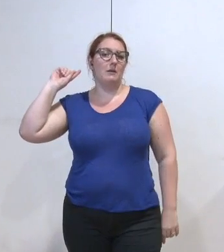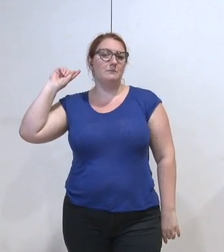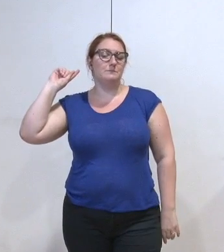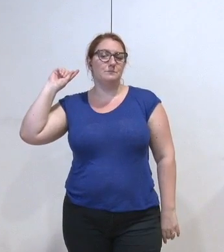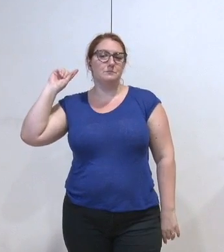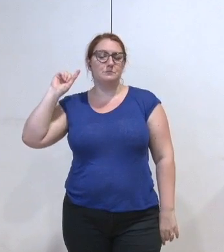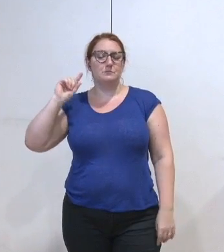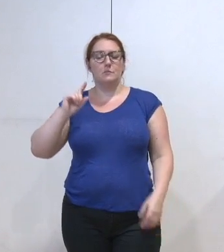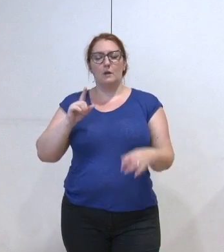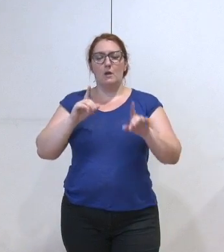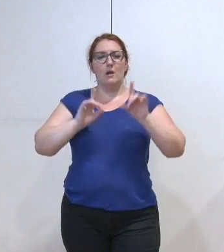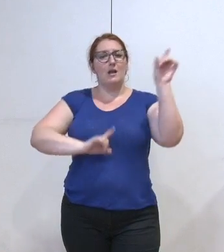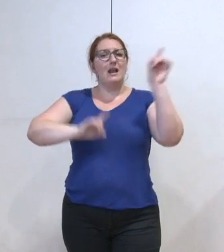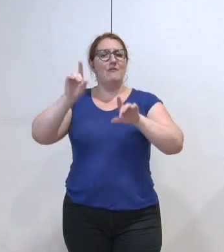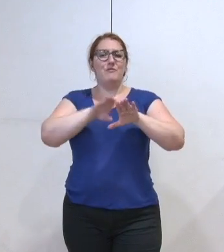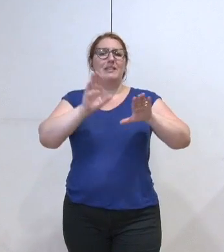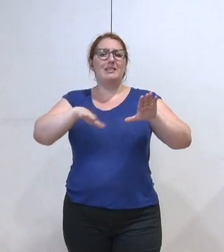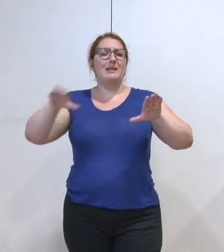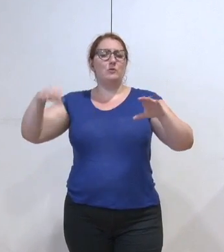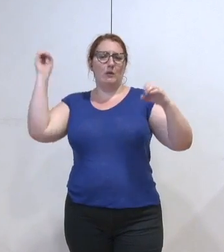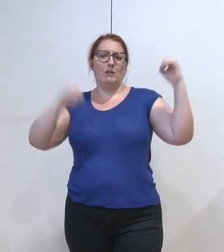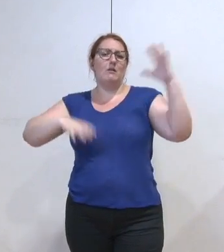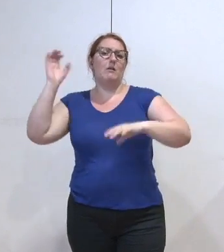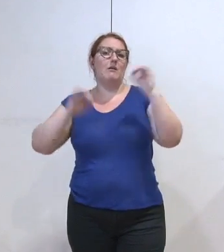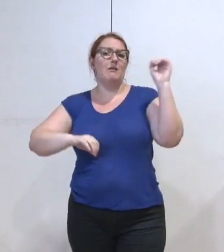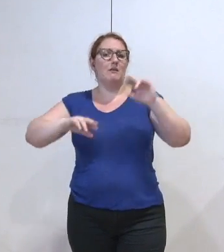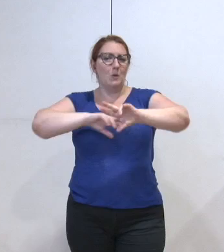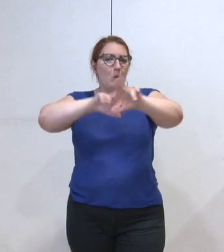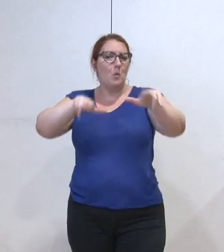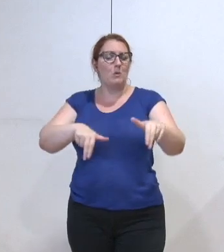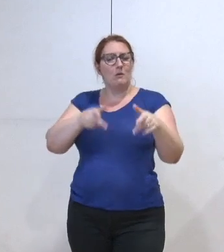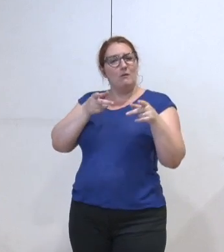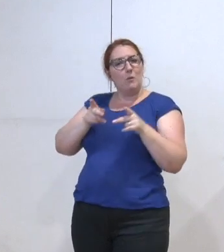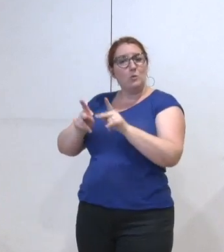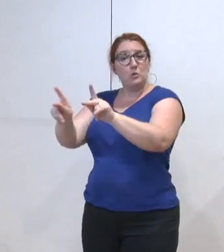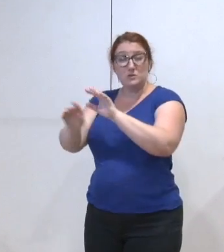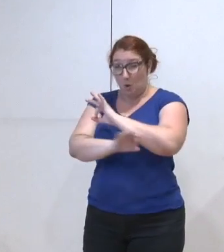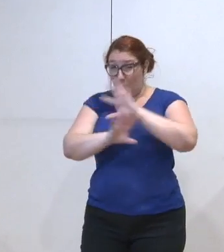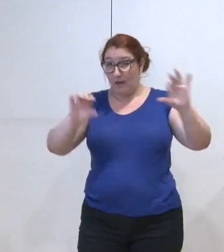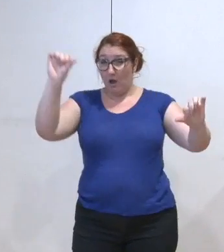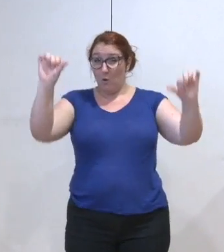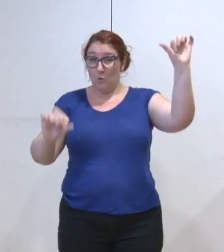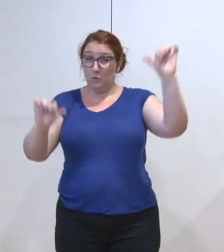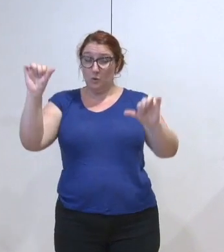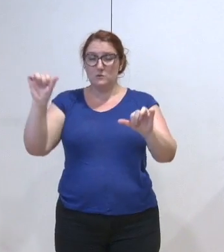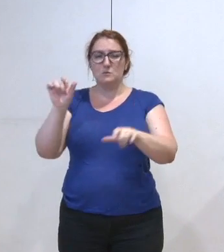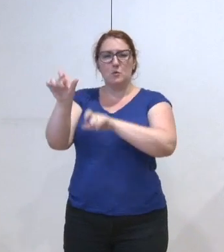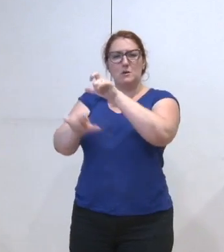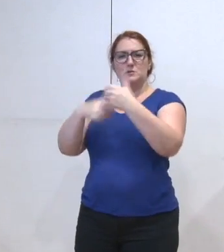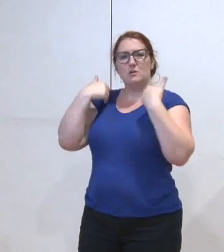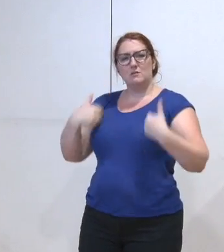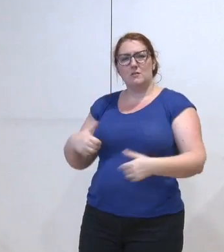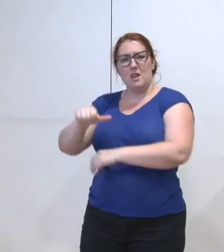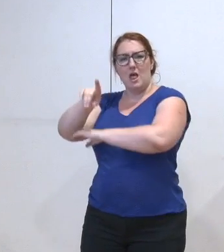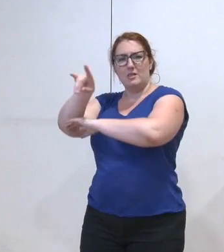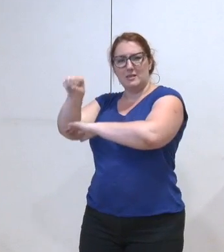des tuiles que vous avez accordé sans mise en concurrence à des adhérents de laades il